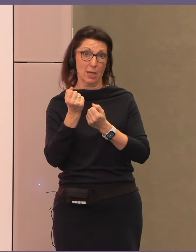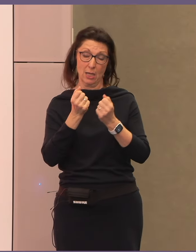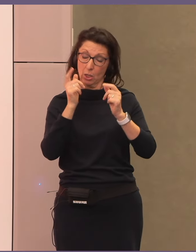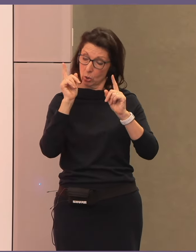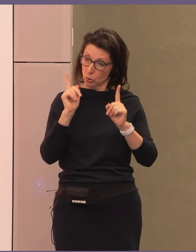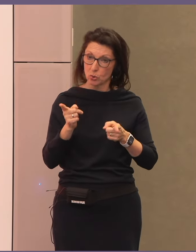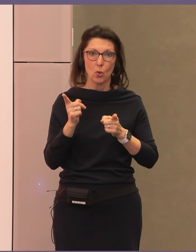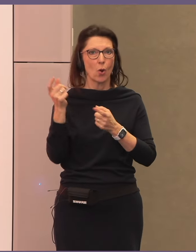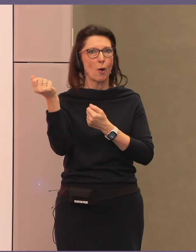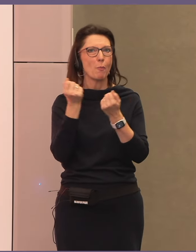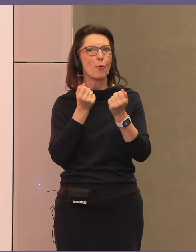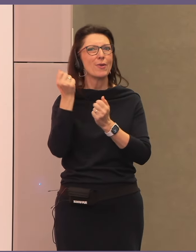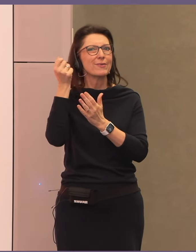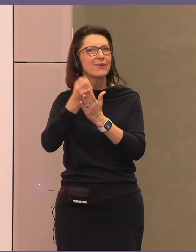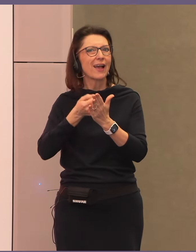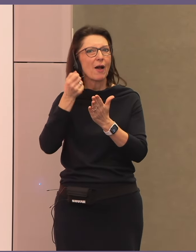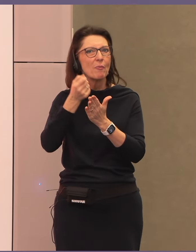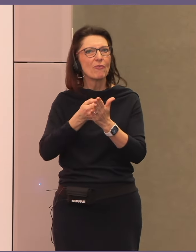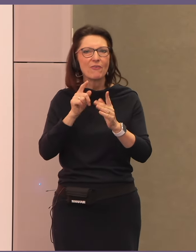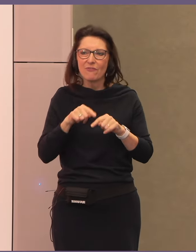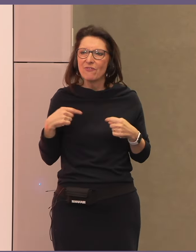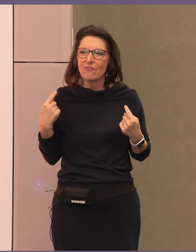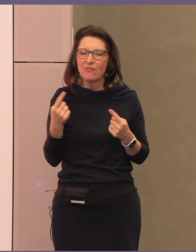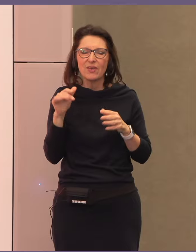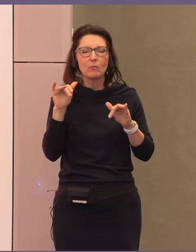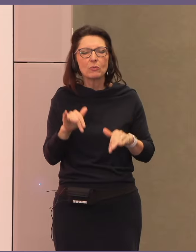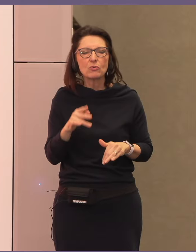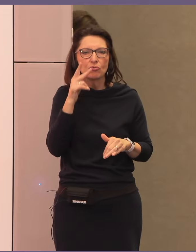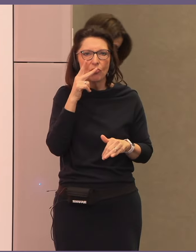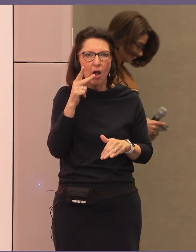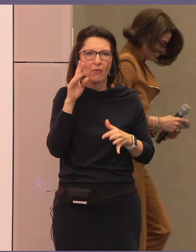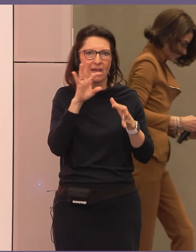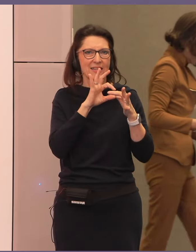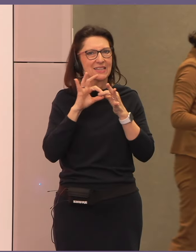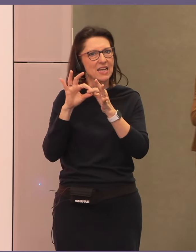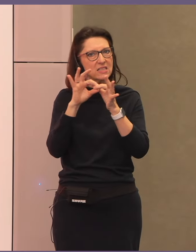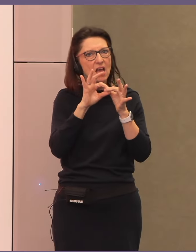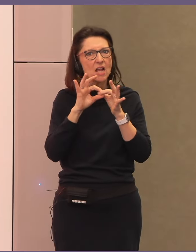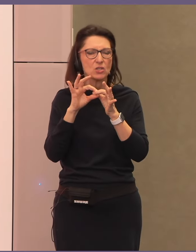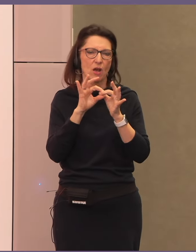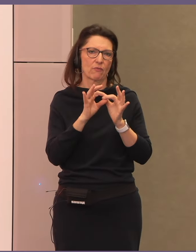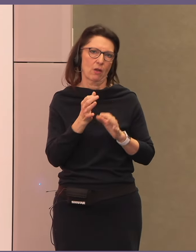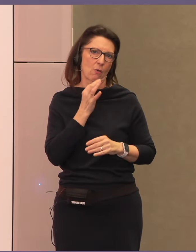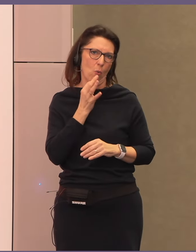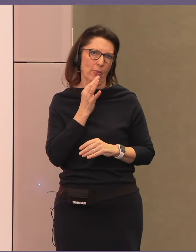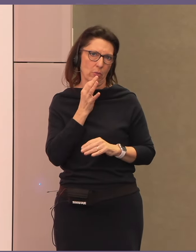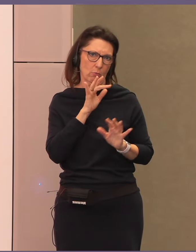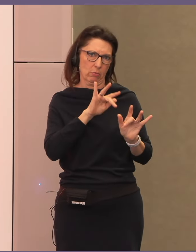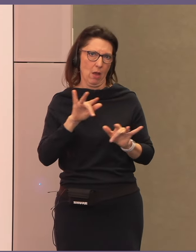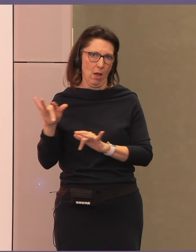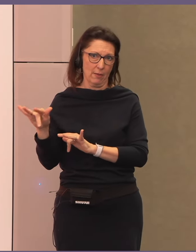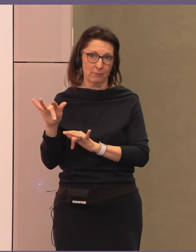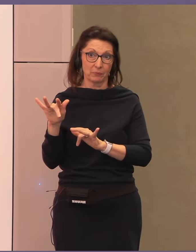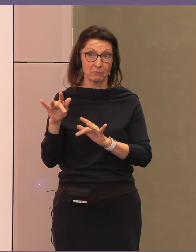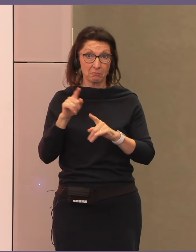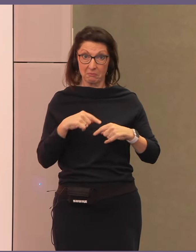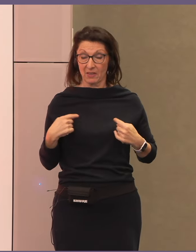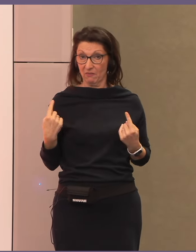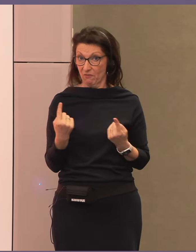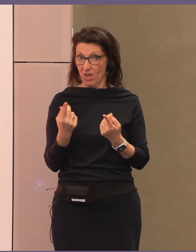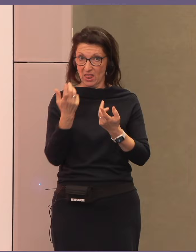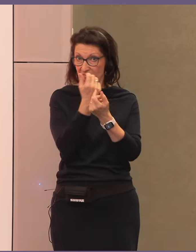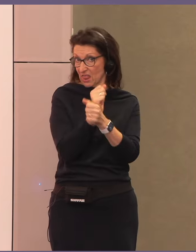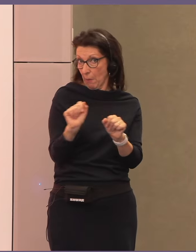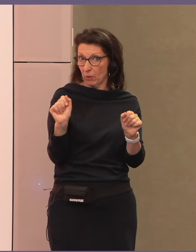eine entsprechende gesellschaftliche Ordnung dienen soll. Wir können auch unsere Demokratie, die